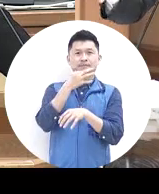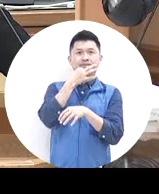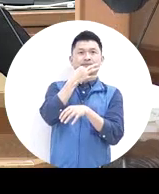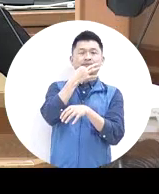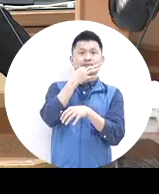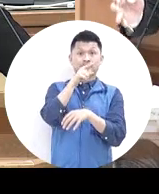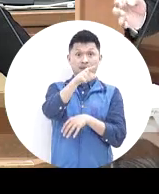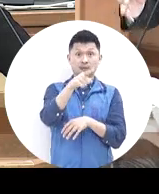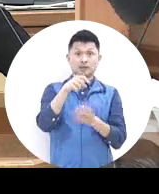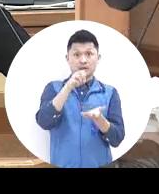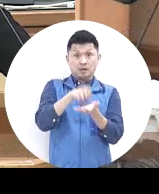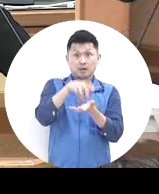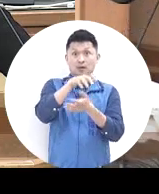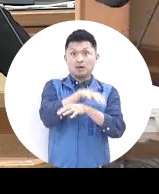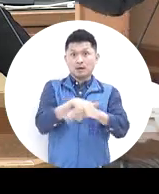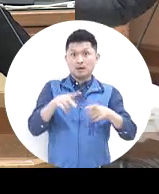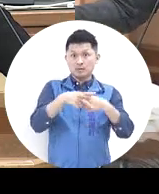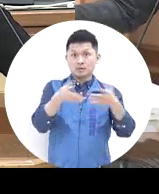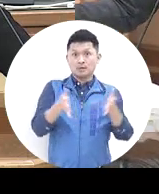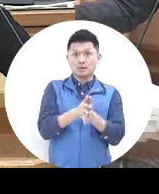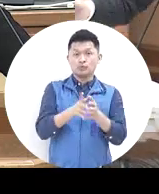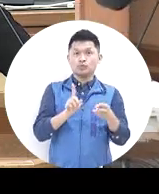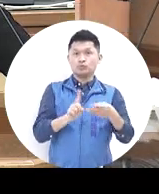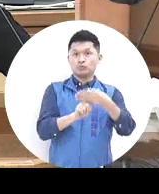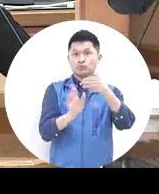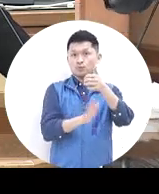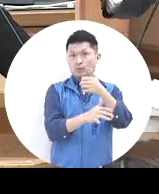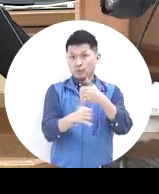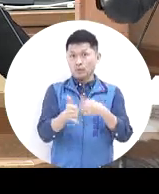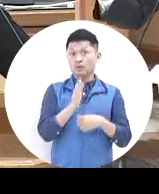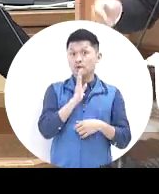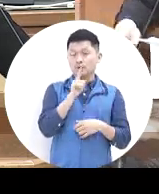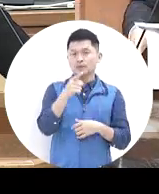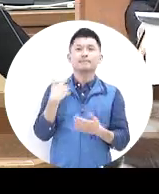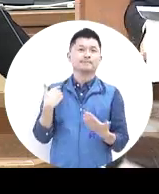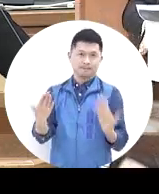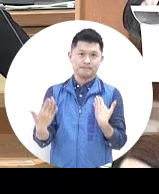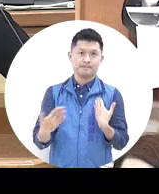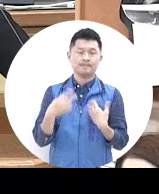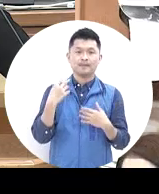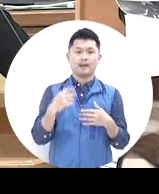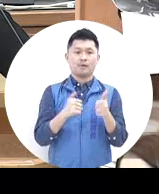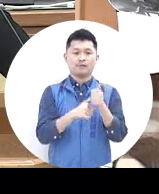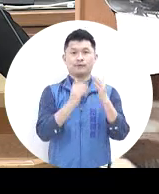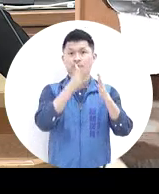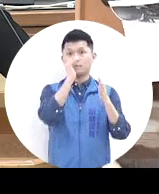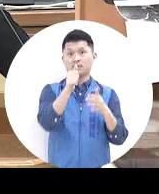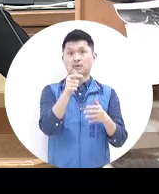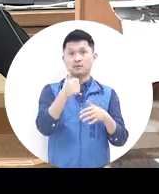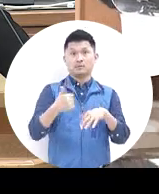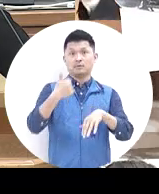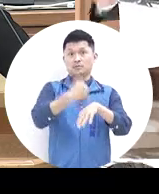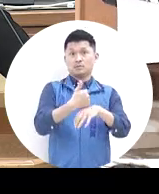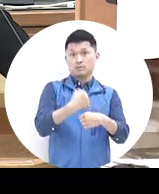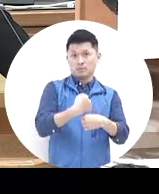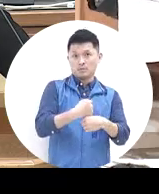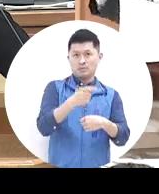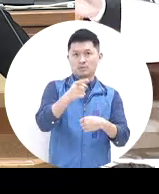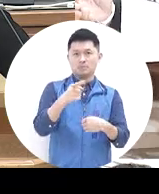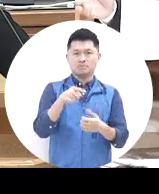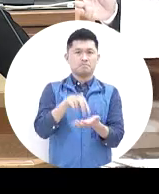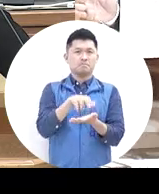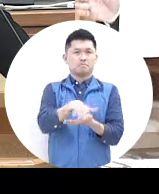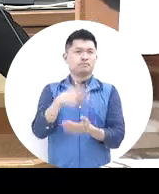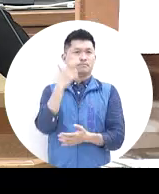小组的主委，你也很清楚，哦，那你是副市长任内，你也讲过，你那时候立场非常的清楚